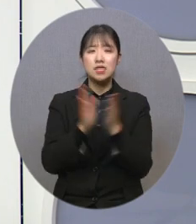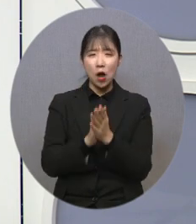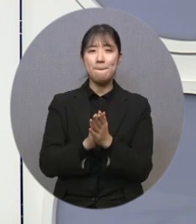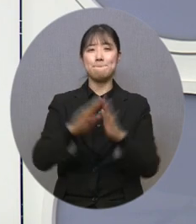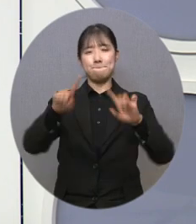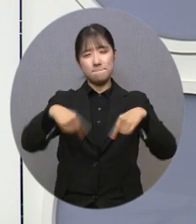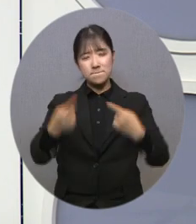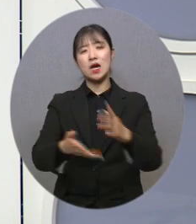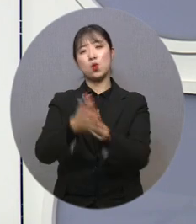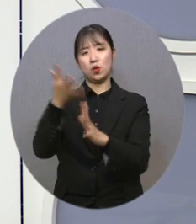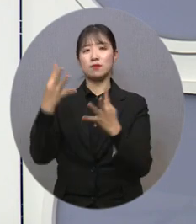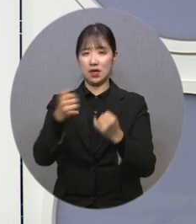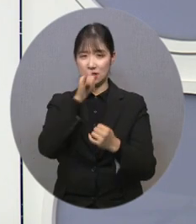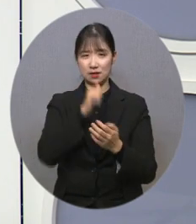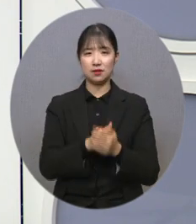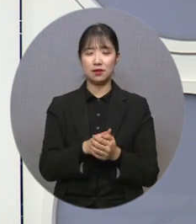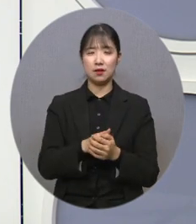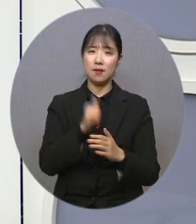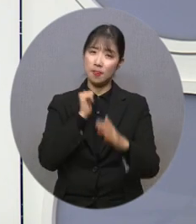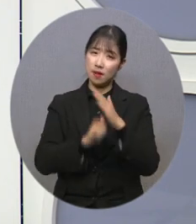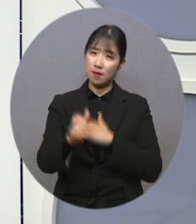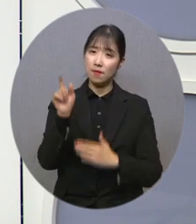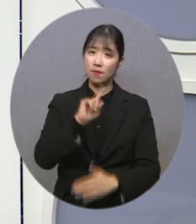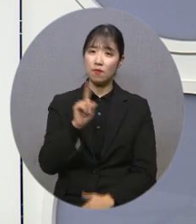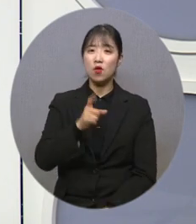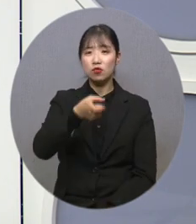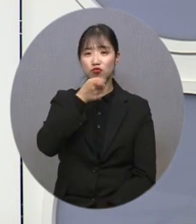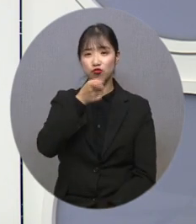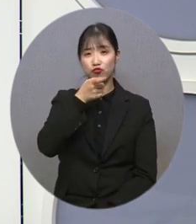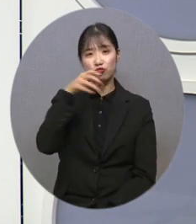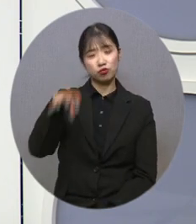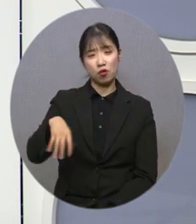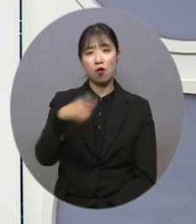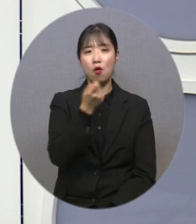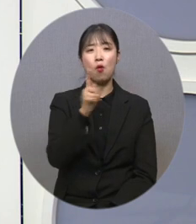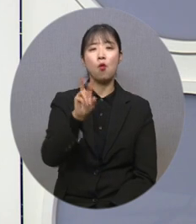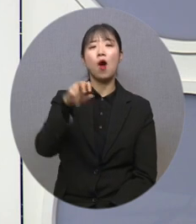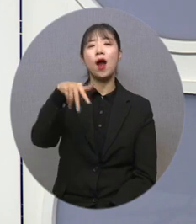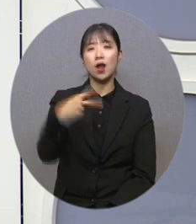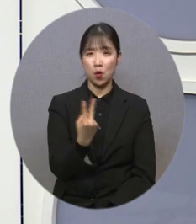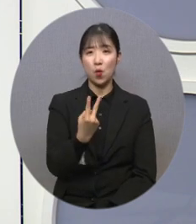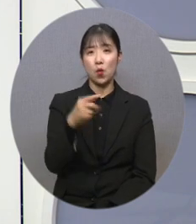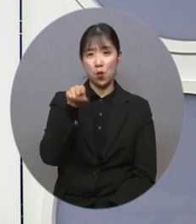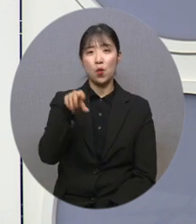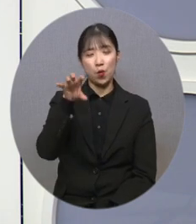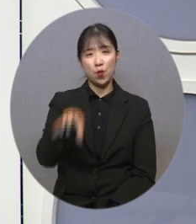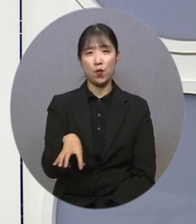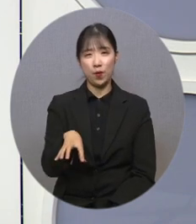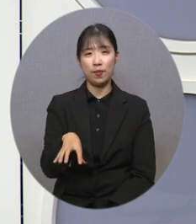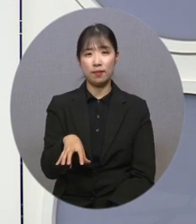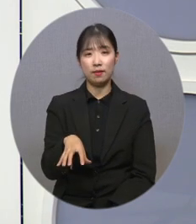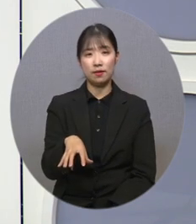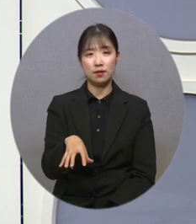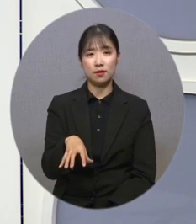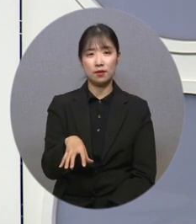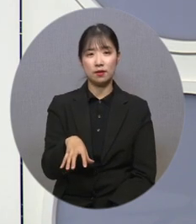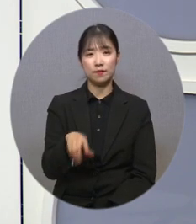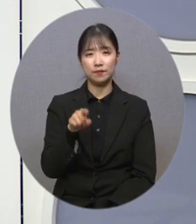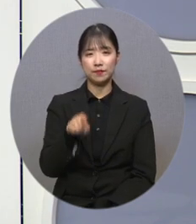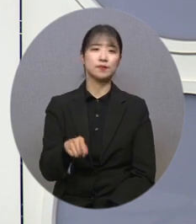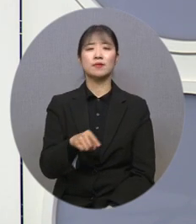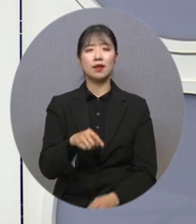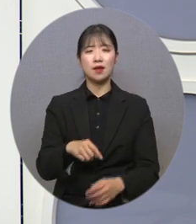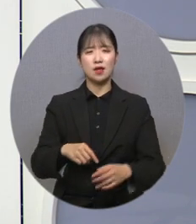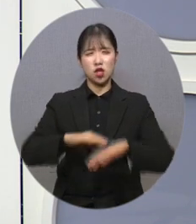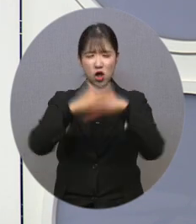도시들도 꽤 있습니다. 대표적으로 이제 수원에 광교 신도시 아시지 않습니까? 예, 예. 광교 신도시의 마스터